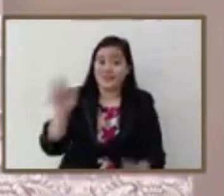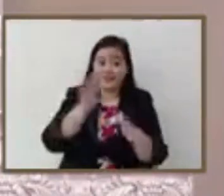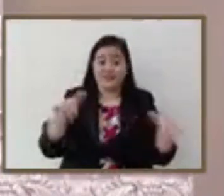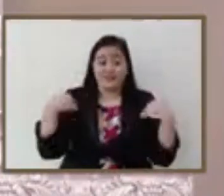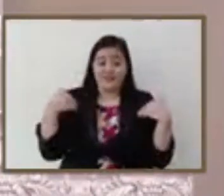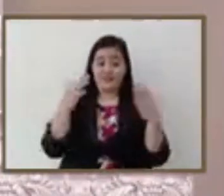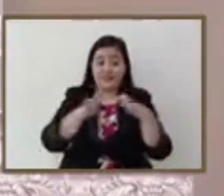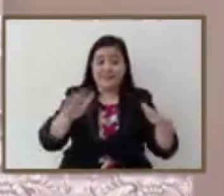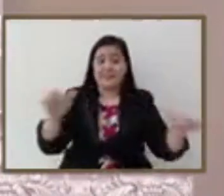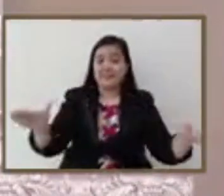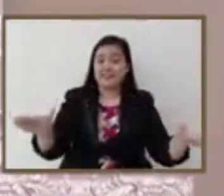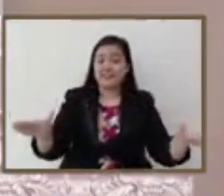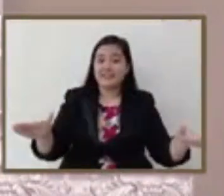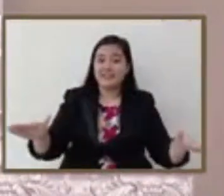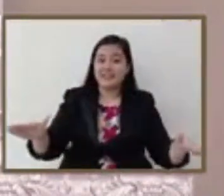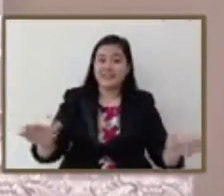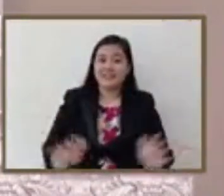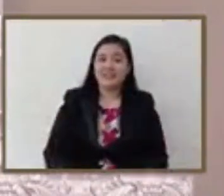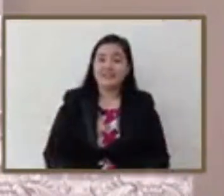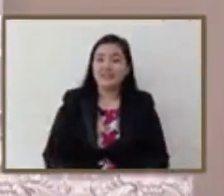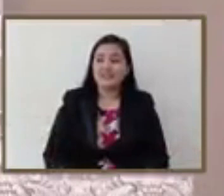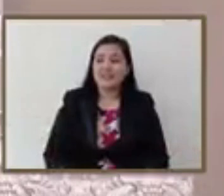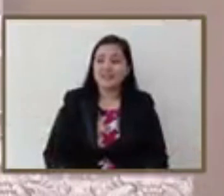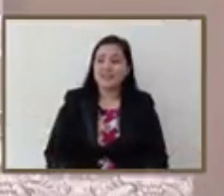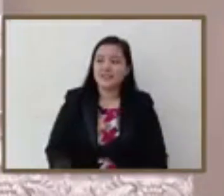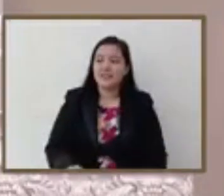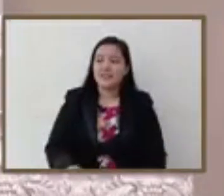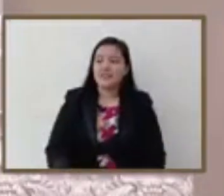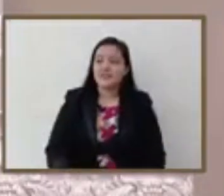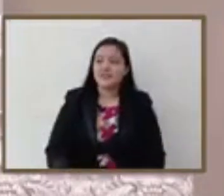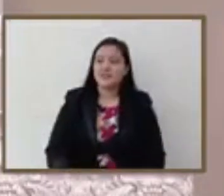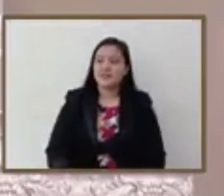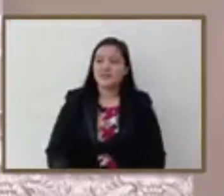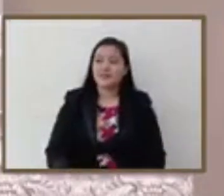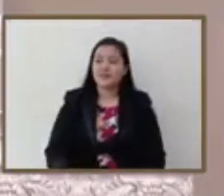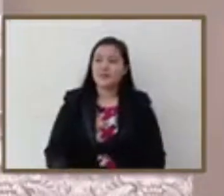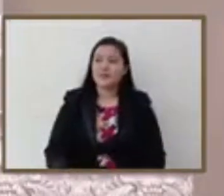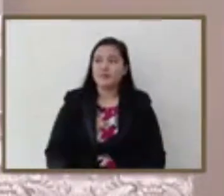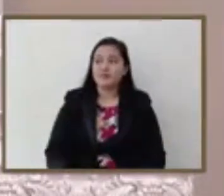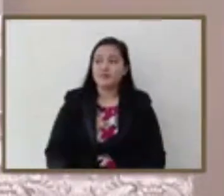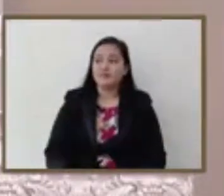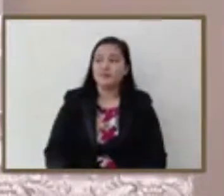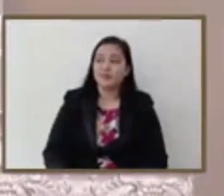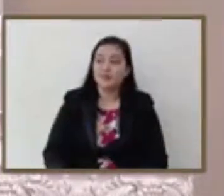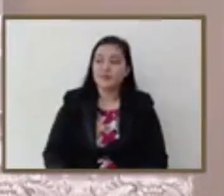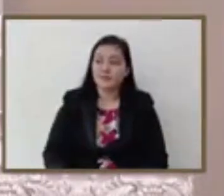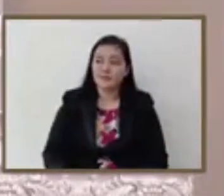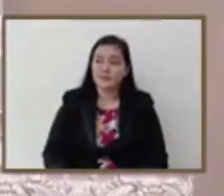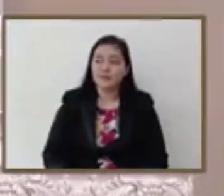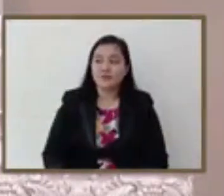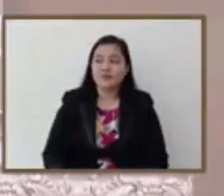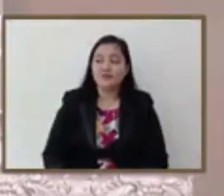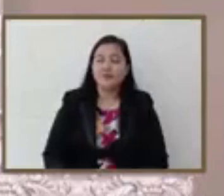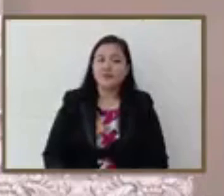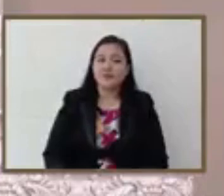nila. Alam naman po natin yung mga naunang mga officers. I mean, yung mga matatanda